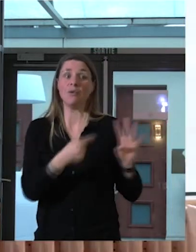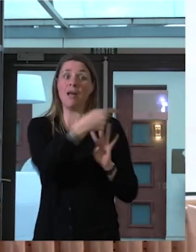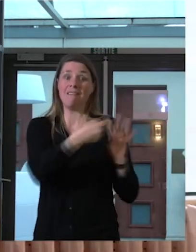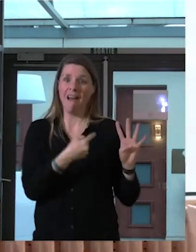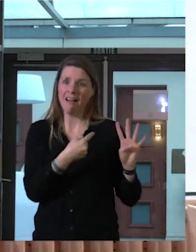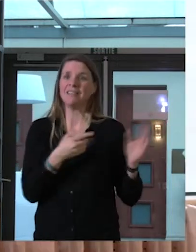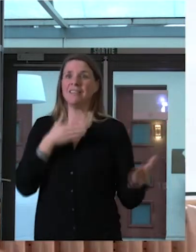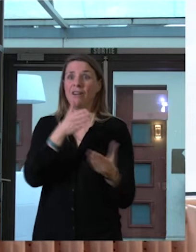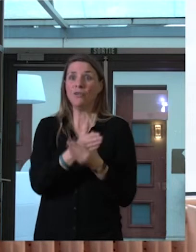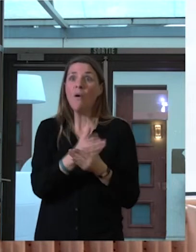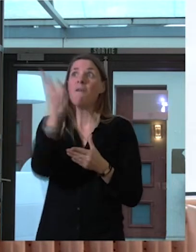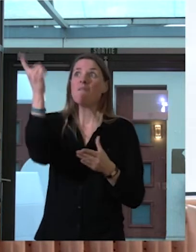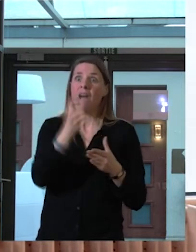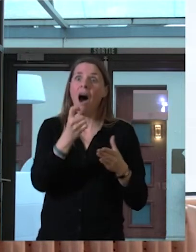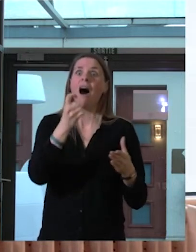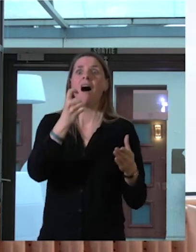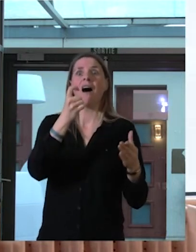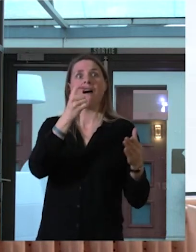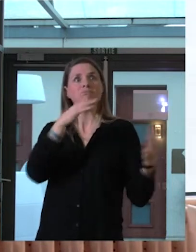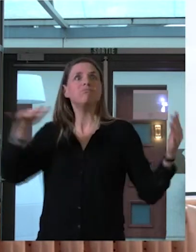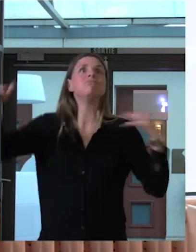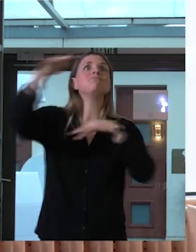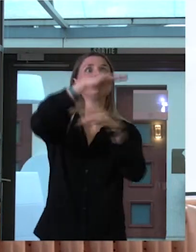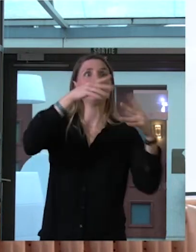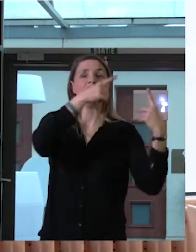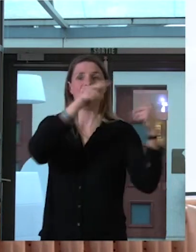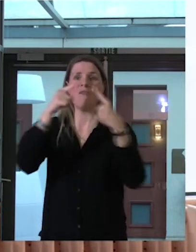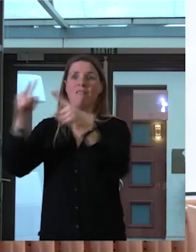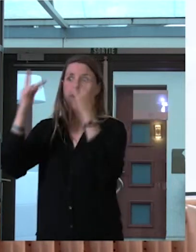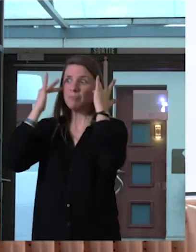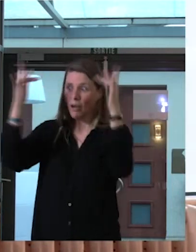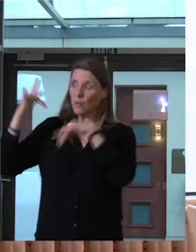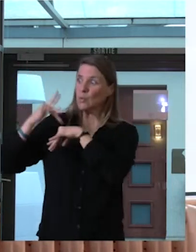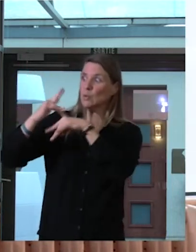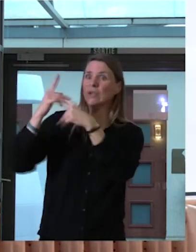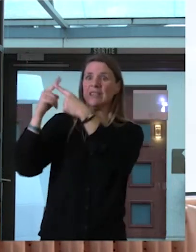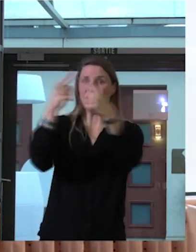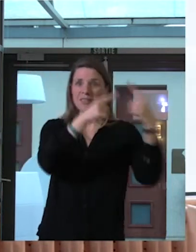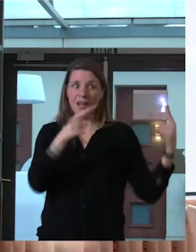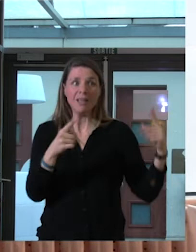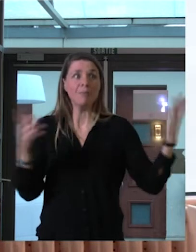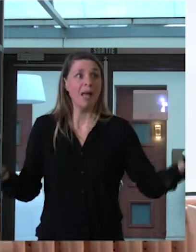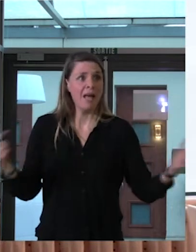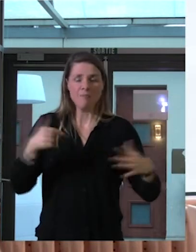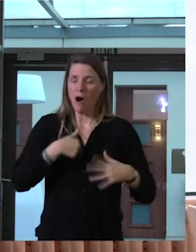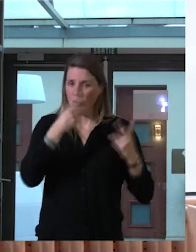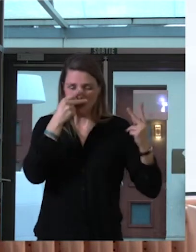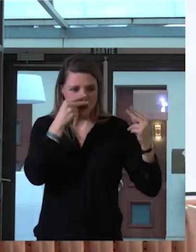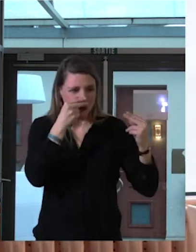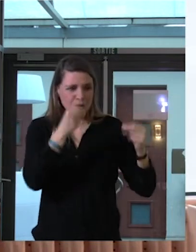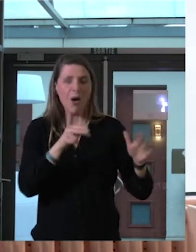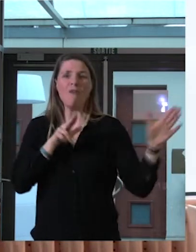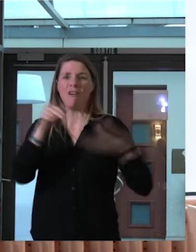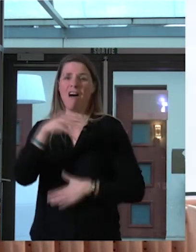intervenants viennent d'horizons différents, ont des expériences totalement différentes. Donc, moi non plus, comme Monsieur Azouar, je n'ai aucun doute sur